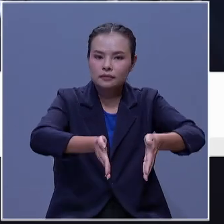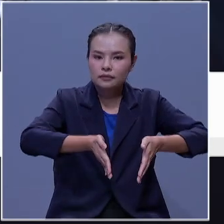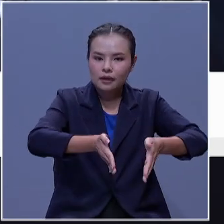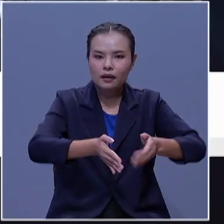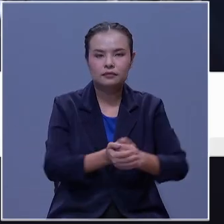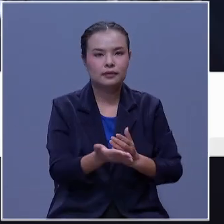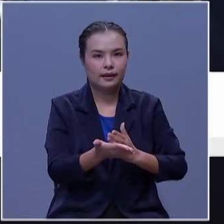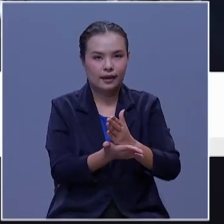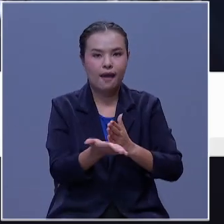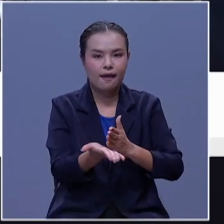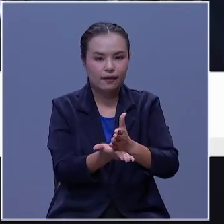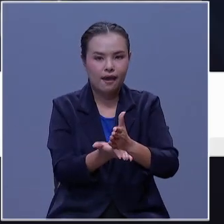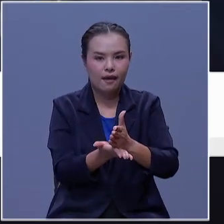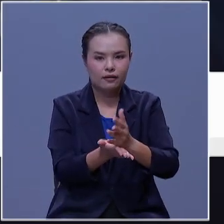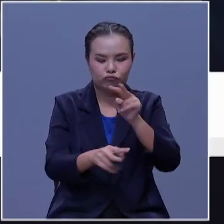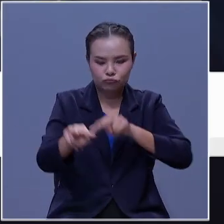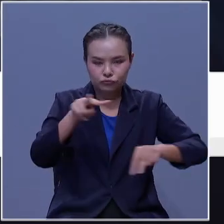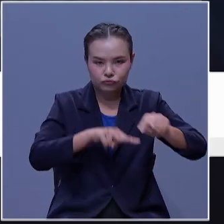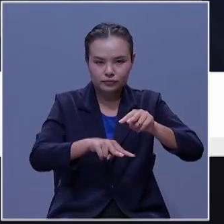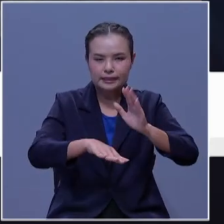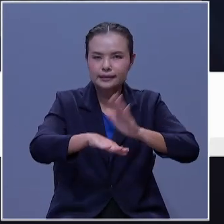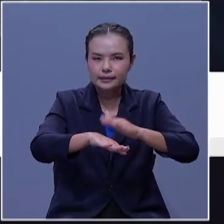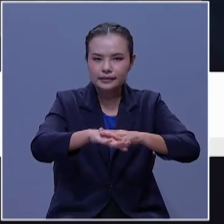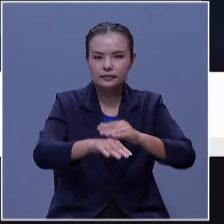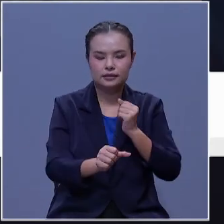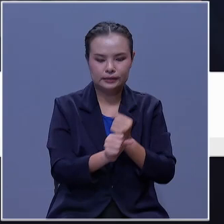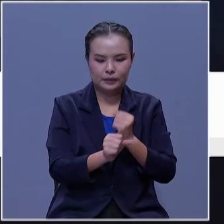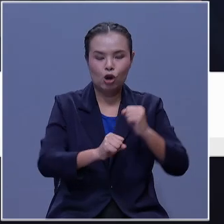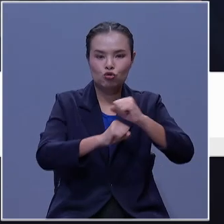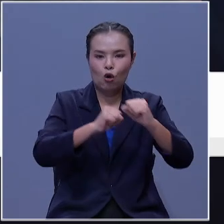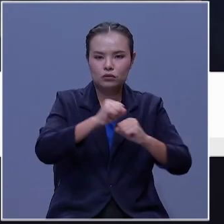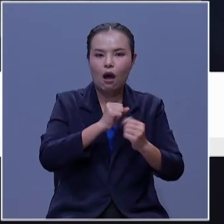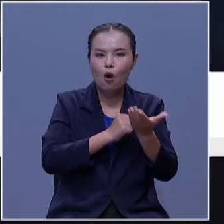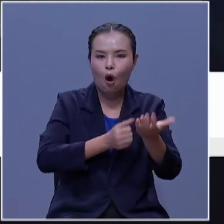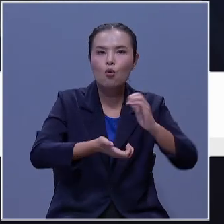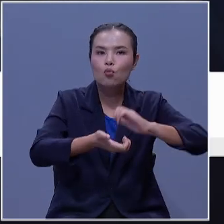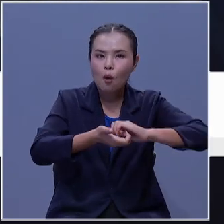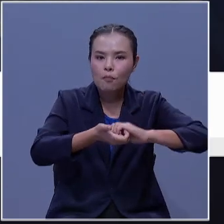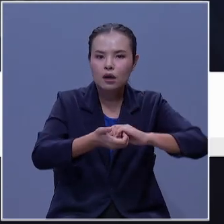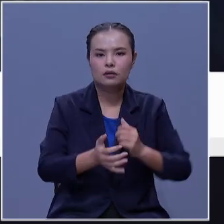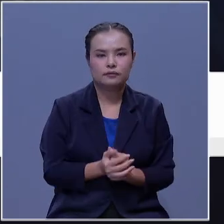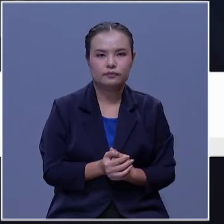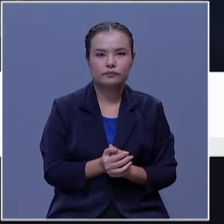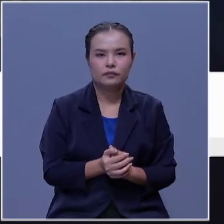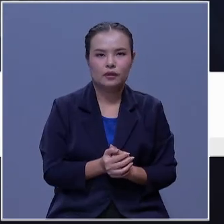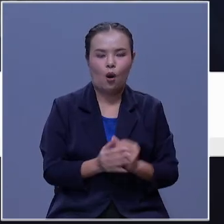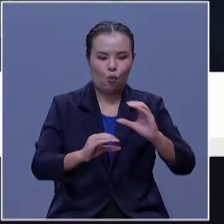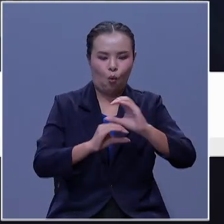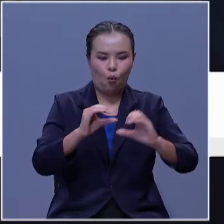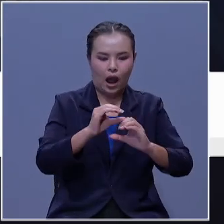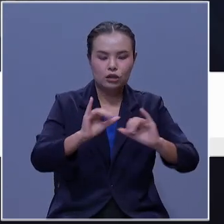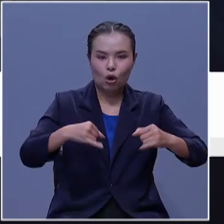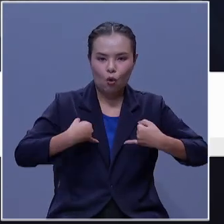ให้เขตเนี่ยไปออกกำกับกำชับหน่วยงานก่อสร้างก็ขอความร่วมมือหน่วยงานก่อสร้างทุกอันเจ้าของโครงการเนี่ยนะ